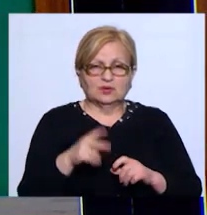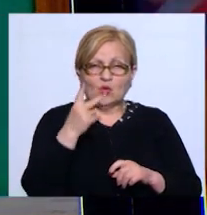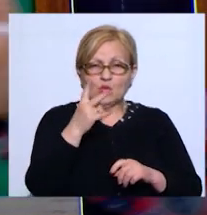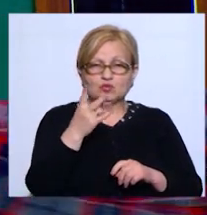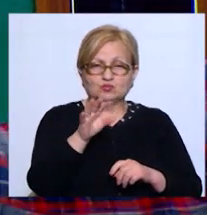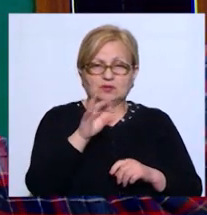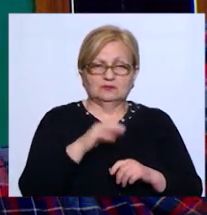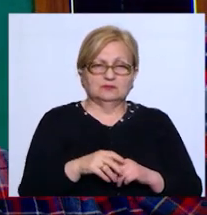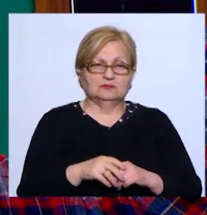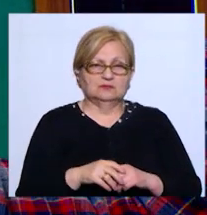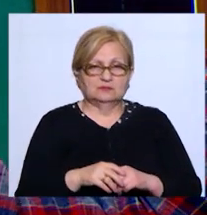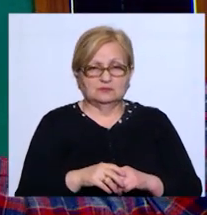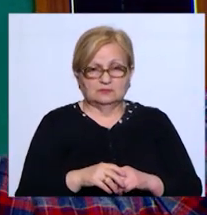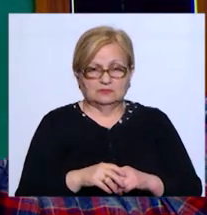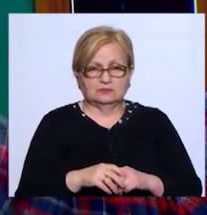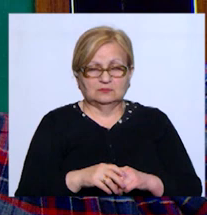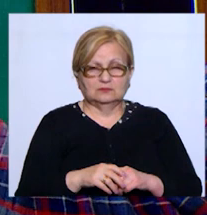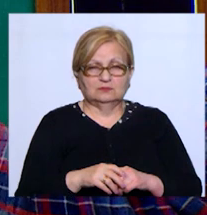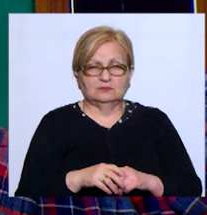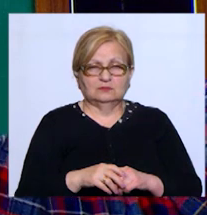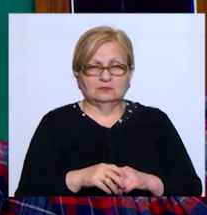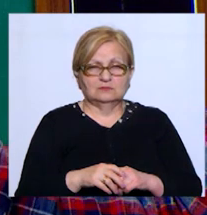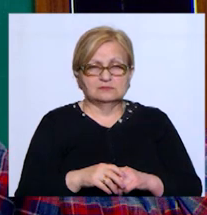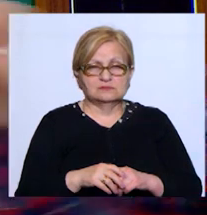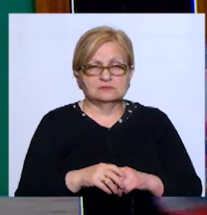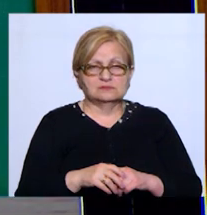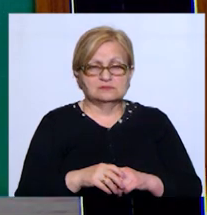ავიღო. 1 2